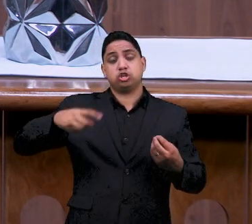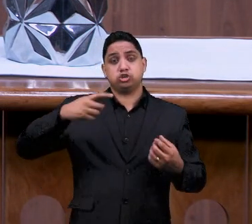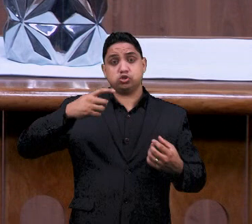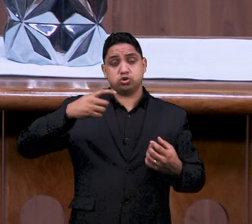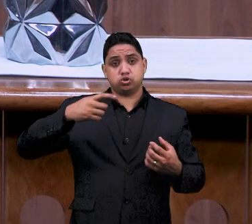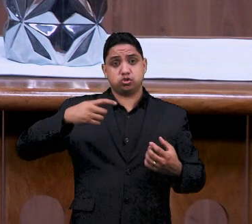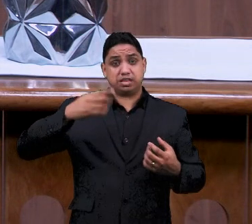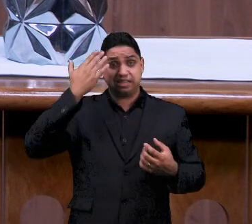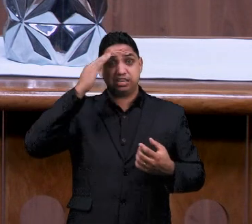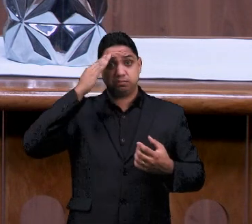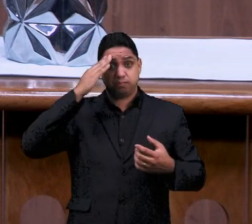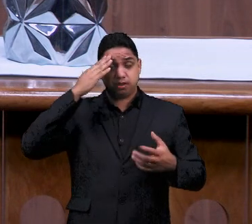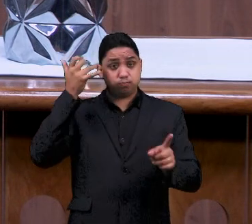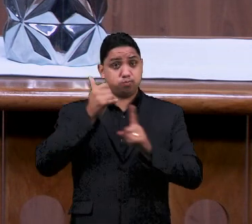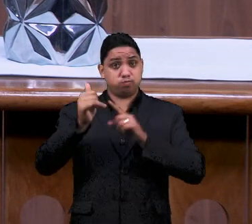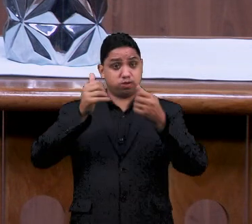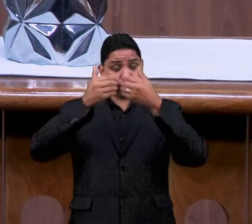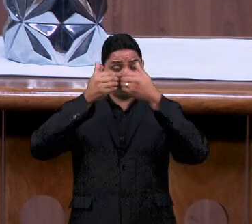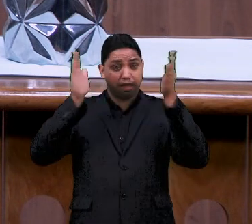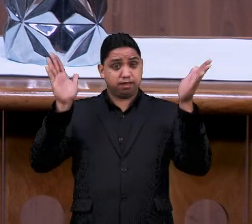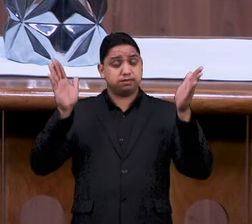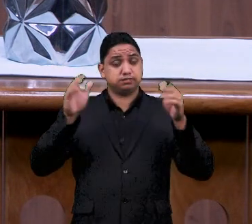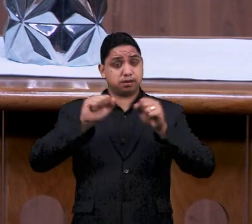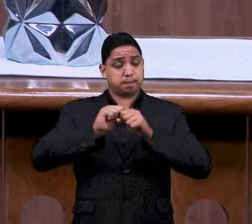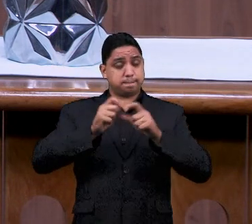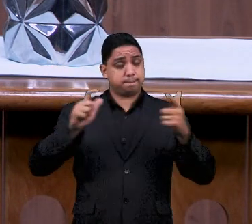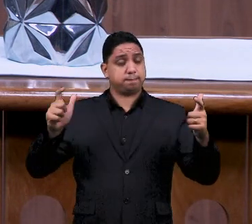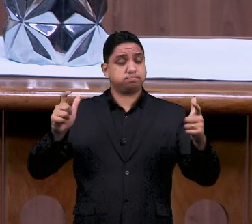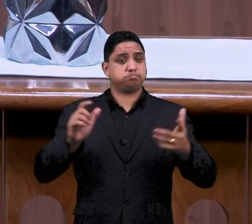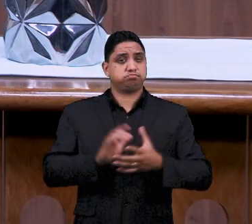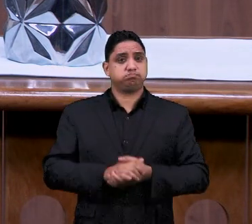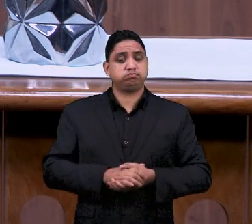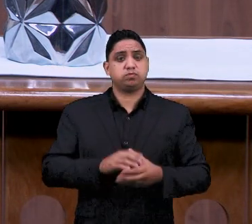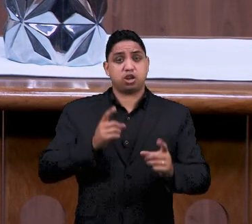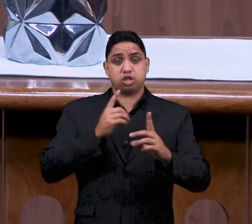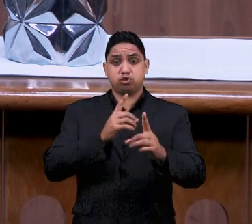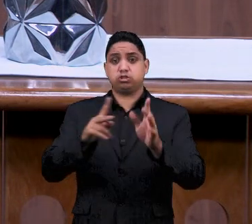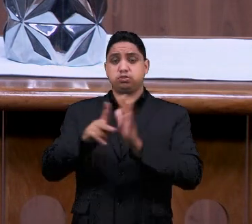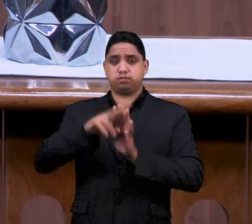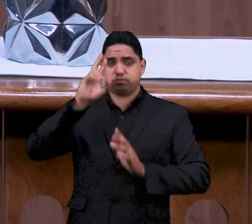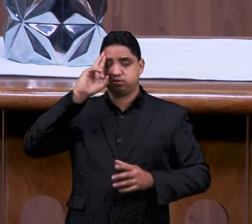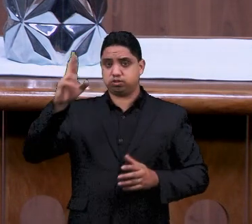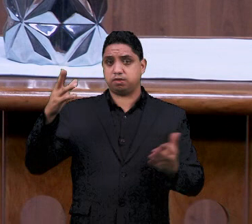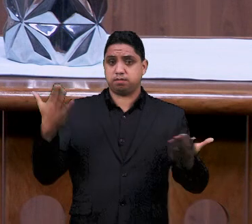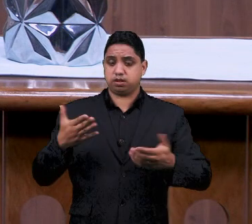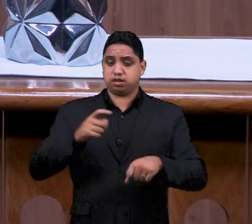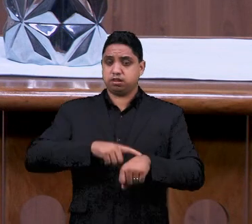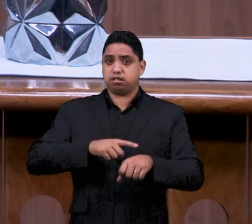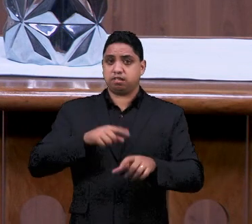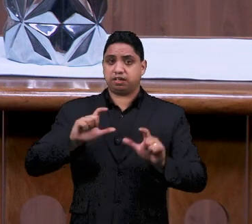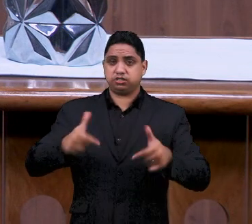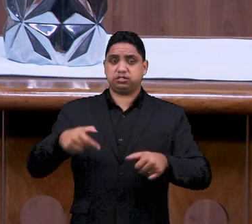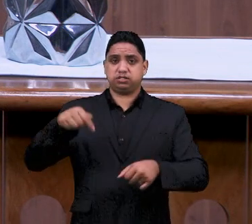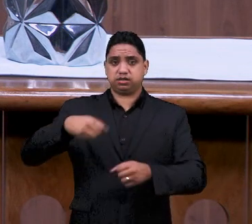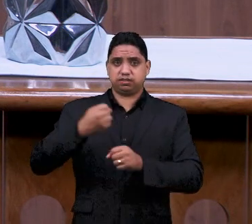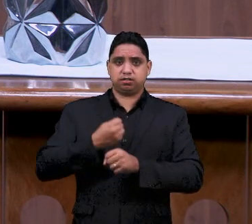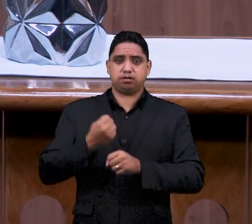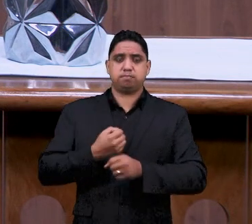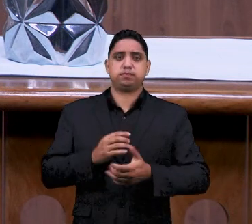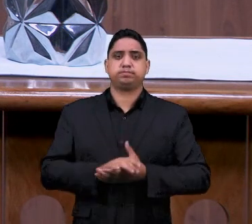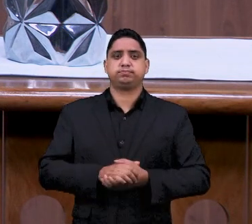pour notre compréhension à propos du projet de Dieu, de la doctrine, de ce que le Seigneur fait dans cette œuvre. Loué soit le nom du Seigneur. Mes